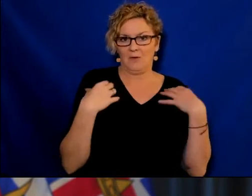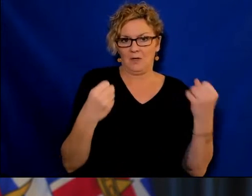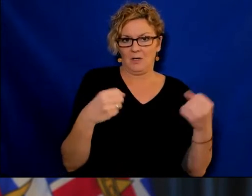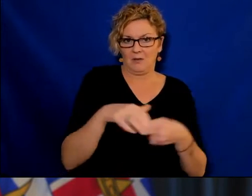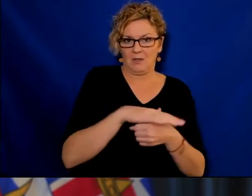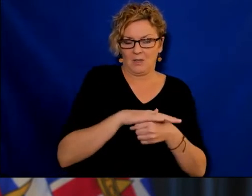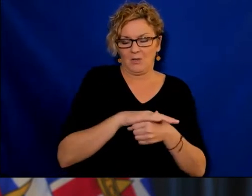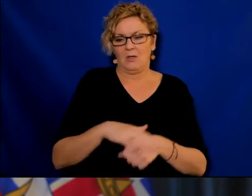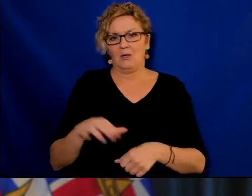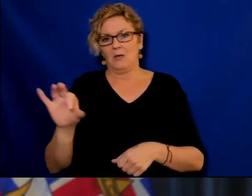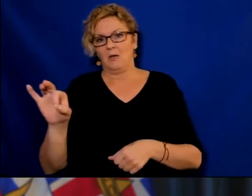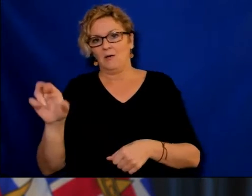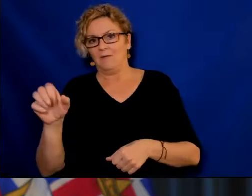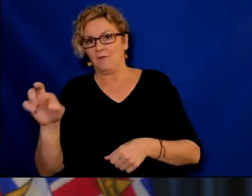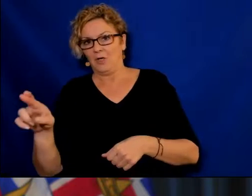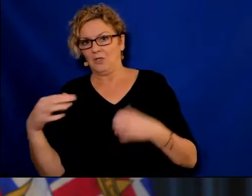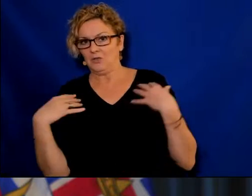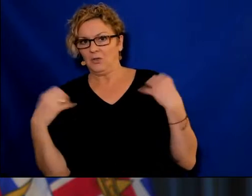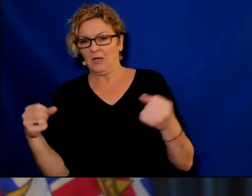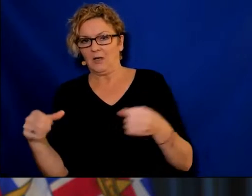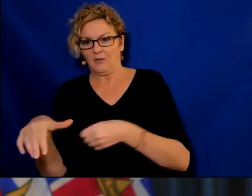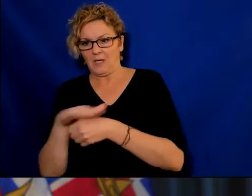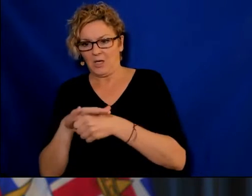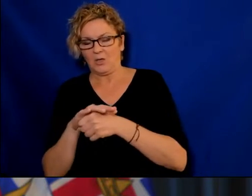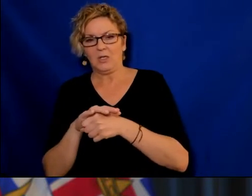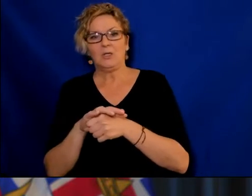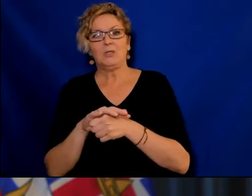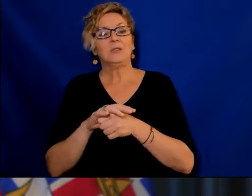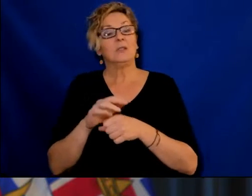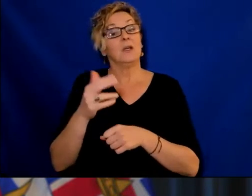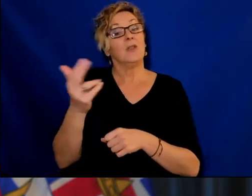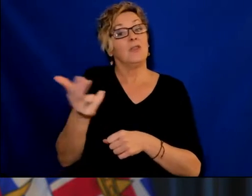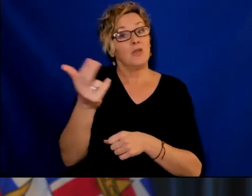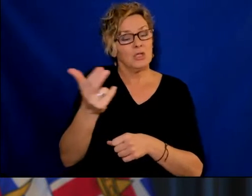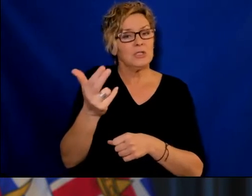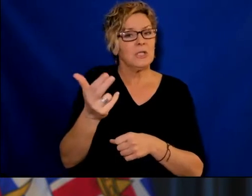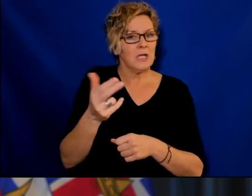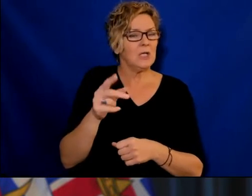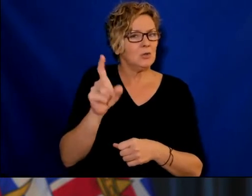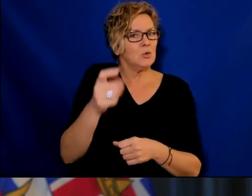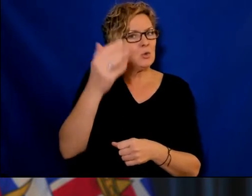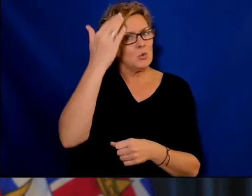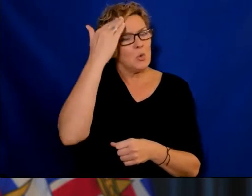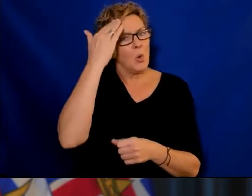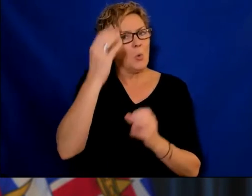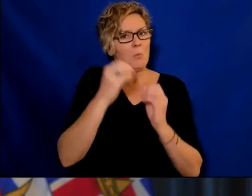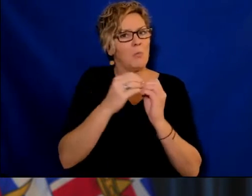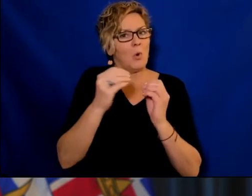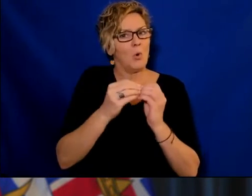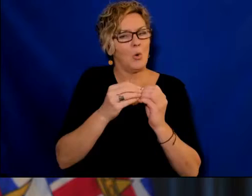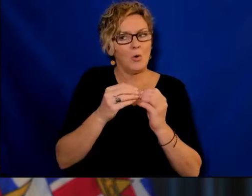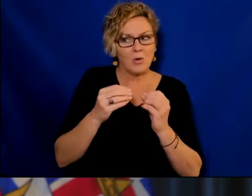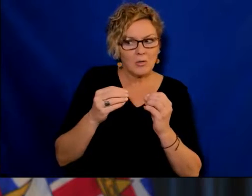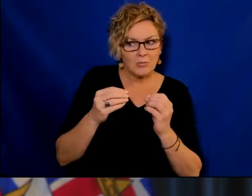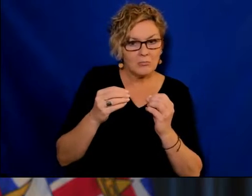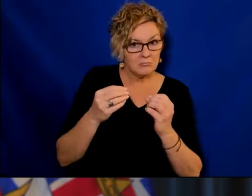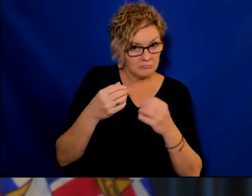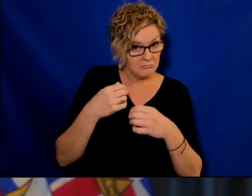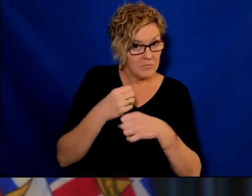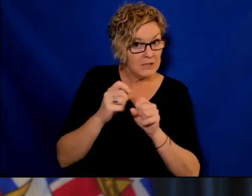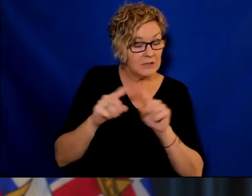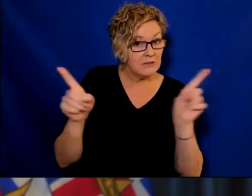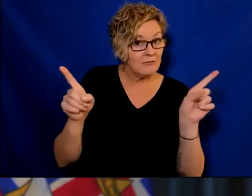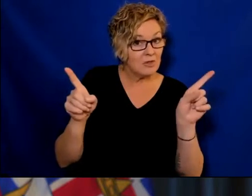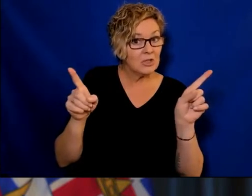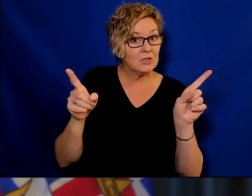time about further steps or what might happen at that point. So you'll be hearing that, not today, but on Thursday. Je veux dire